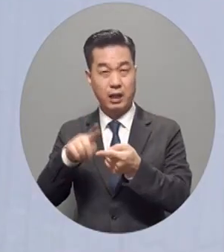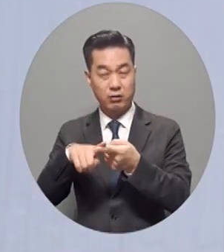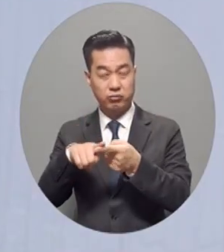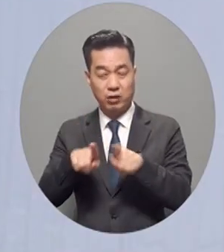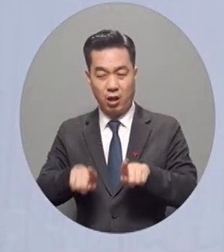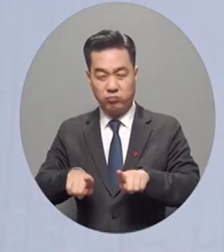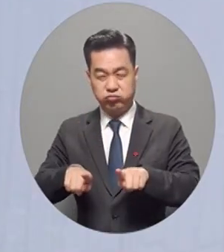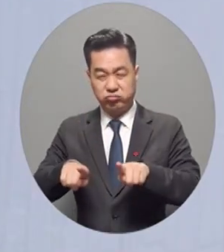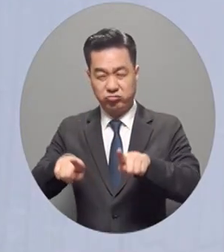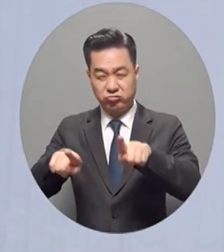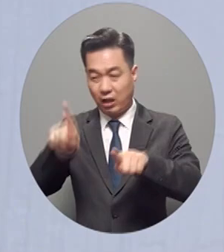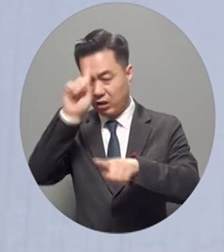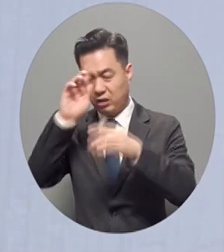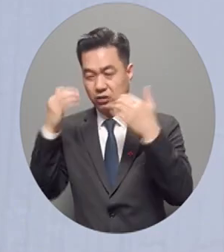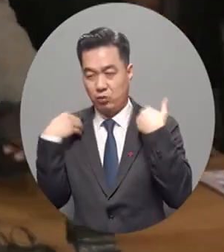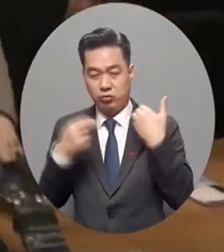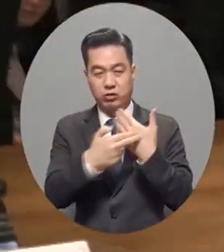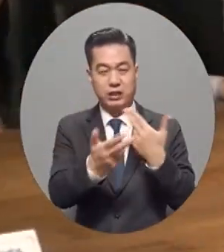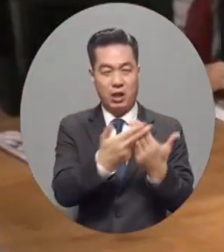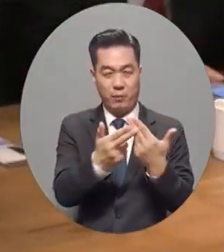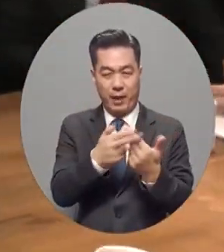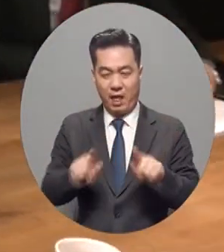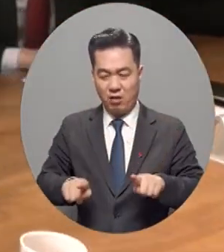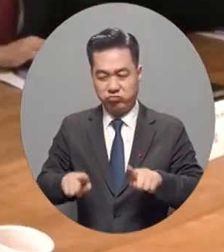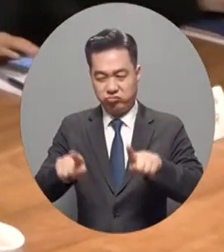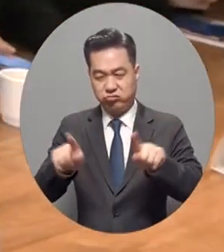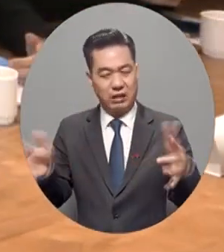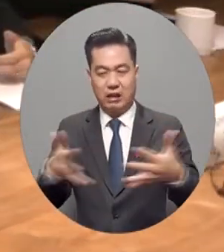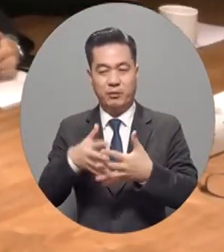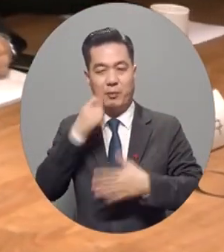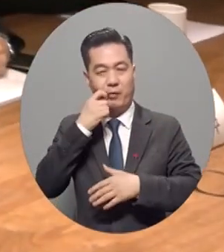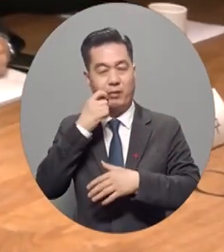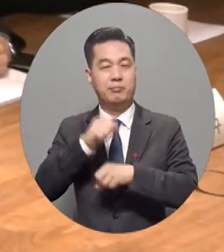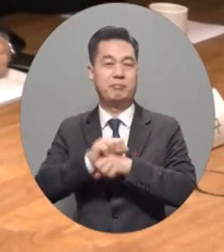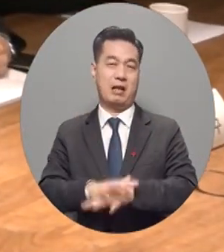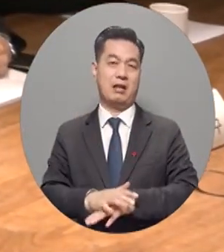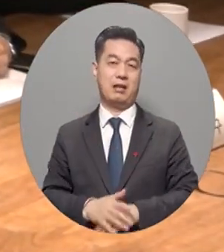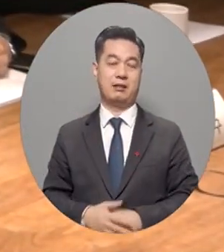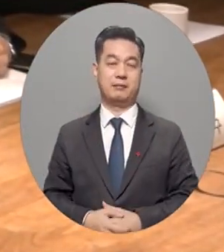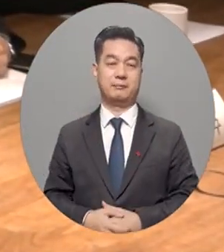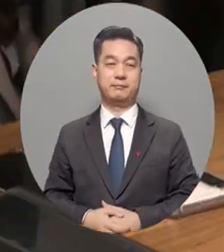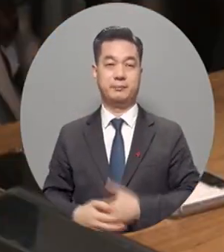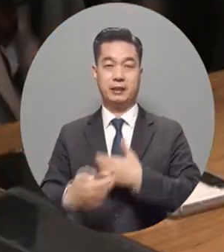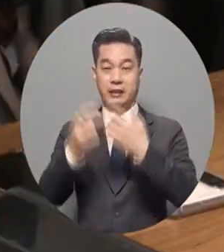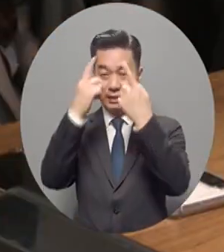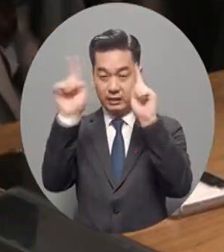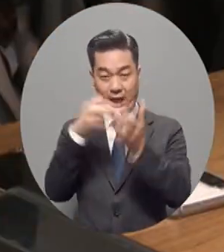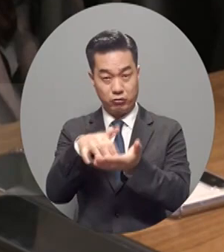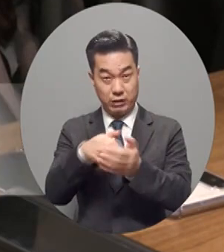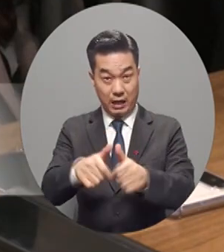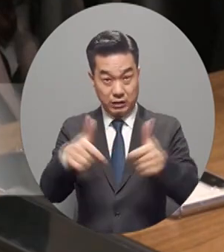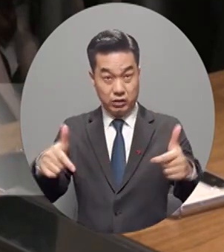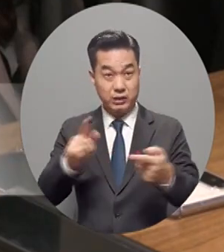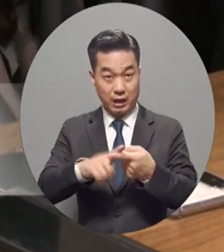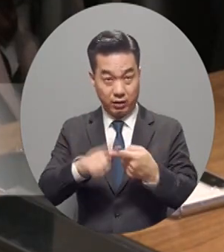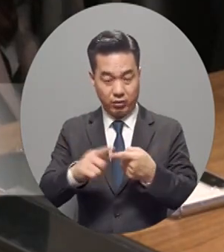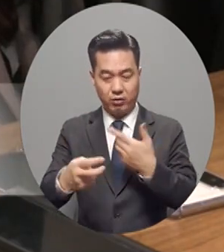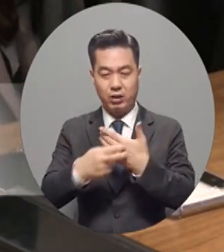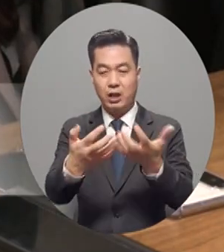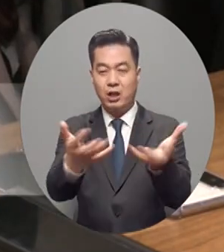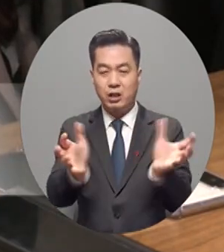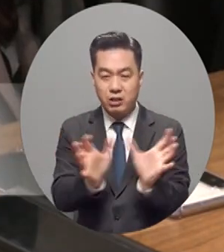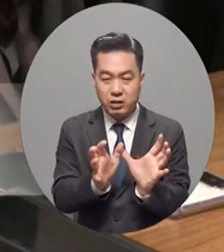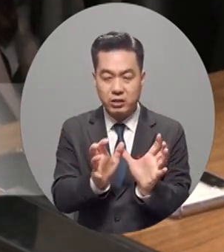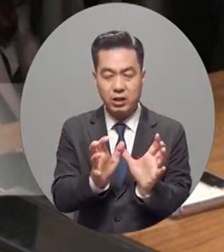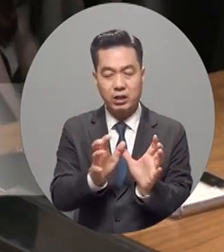있는 정부와 의사협회는 오늘도 합의점을 잡지 못했습니다. 의대 증원에 앞서 의료계의 고충을 없애는 게